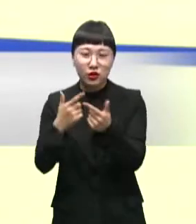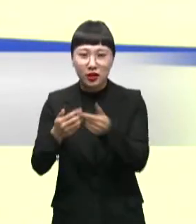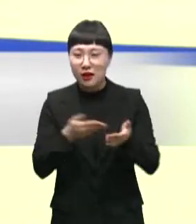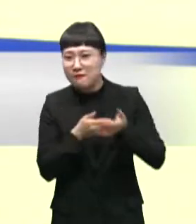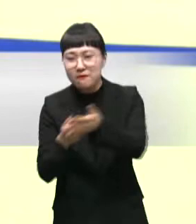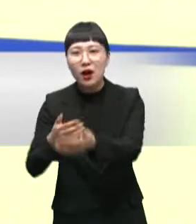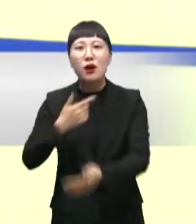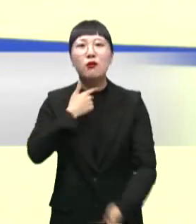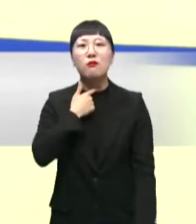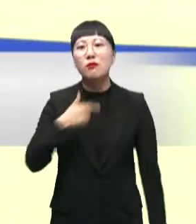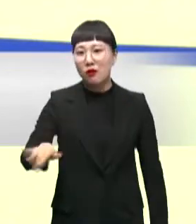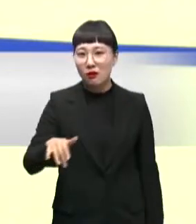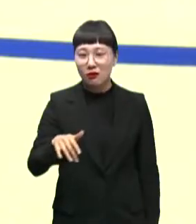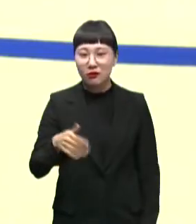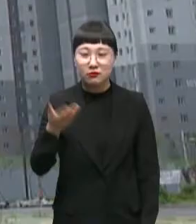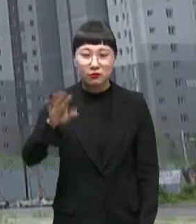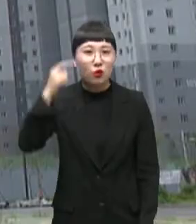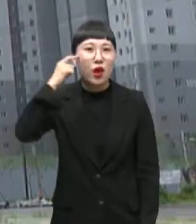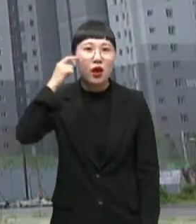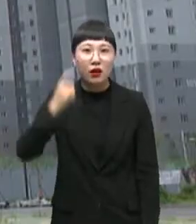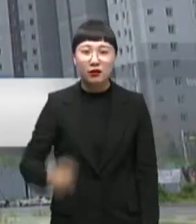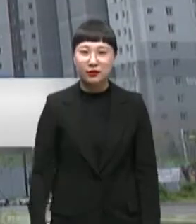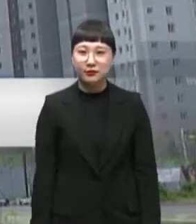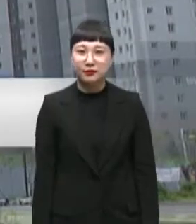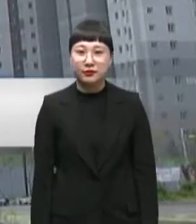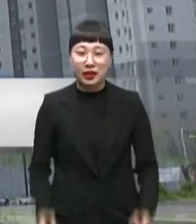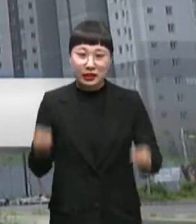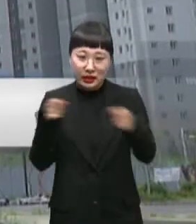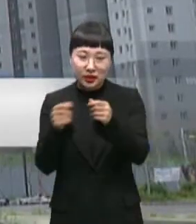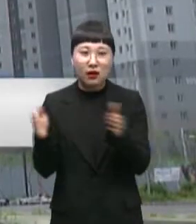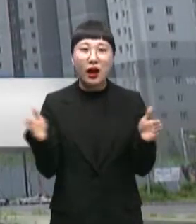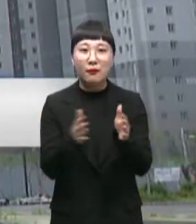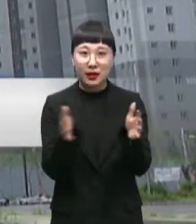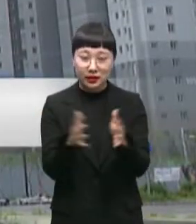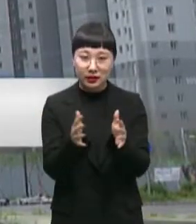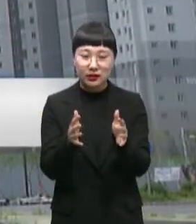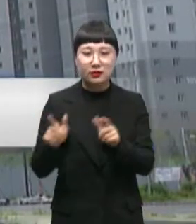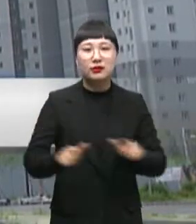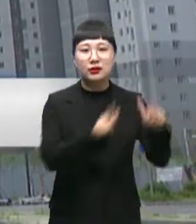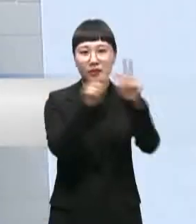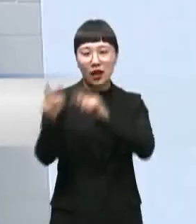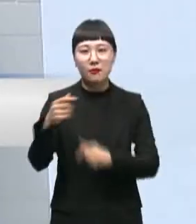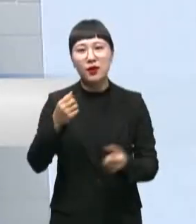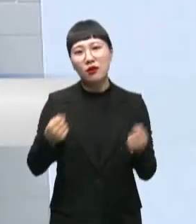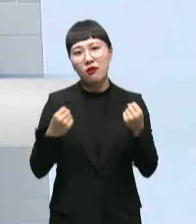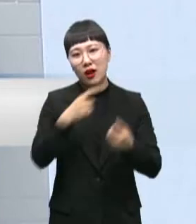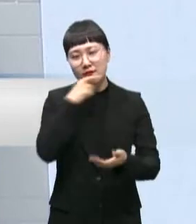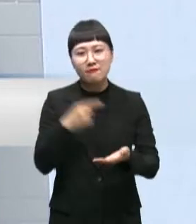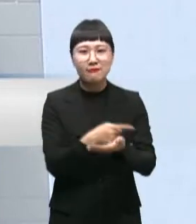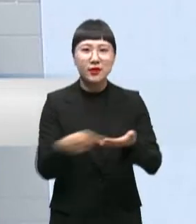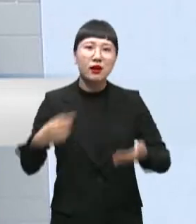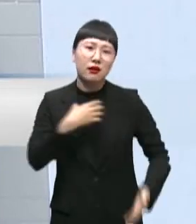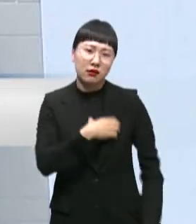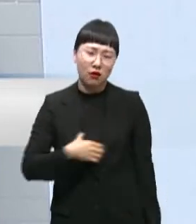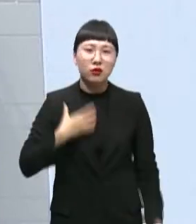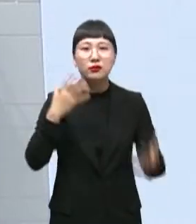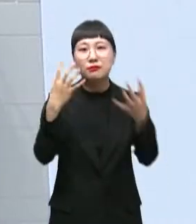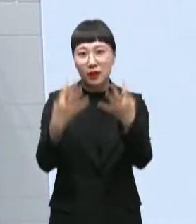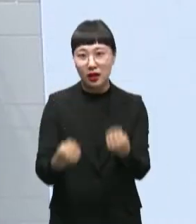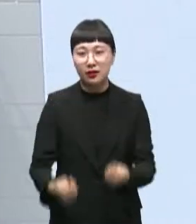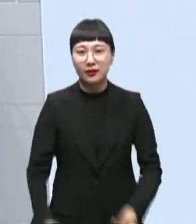한마디 못하면서 왜 우리한테만 그러는 겁니까? 인근 아파트 입주민 건강에 악영향을 미칠 수 있다는 우려도